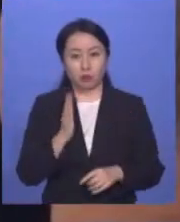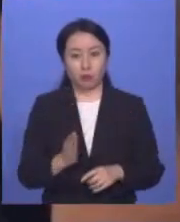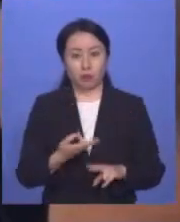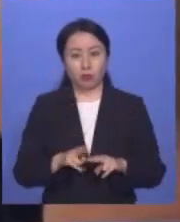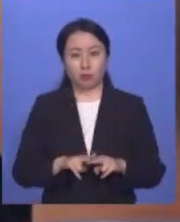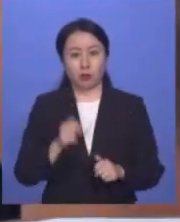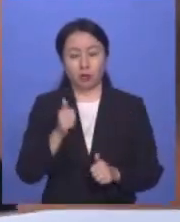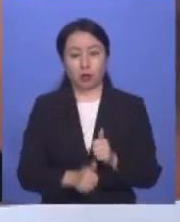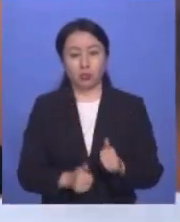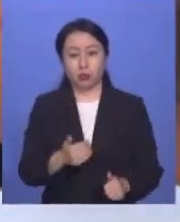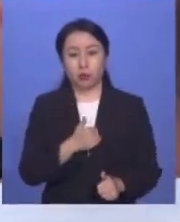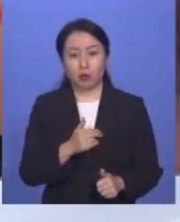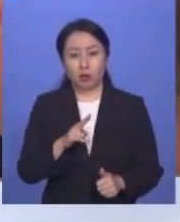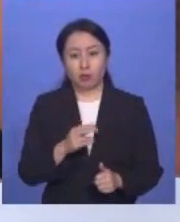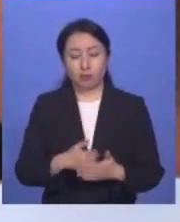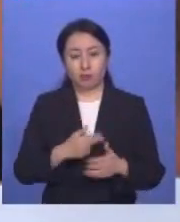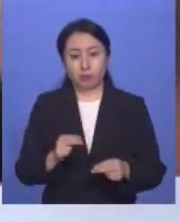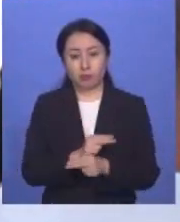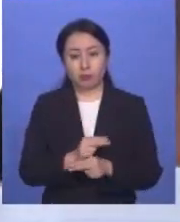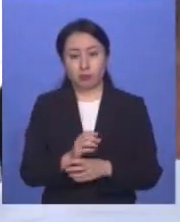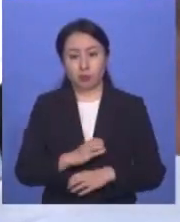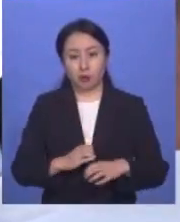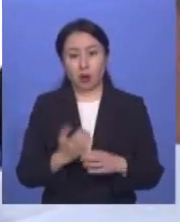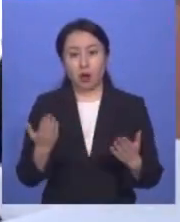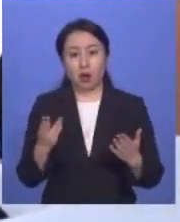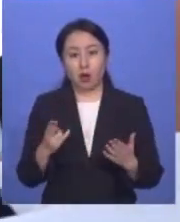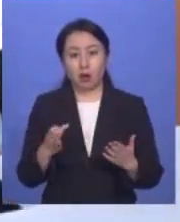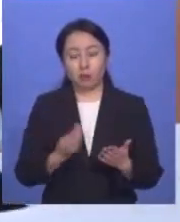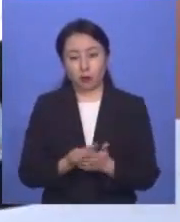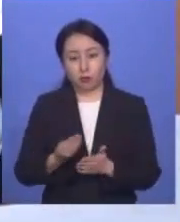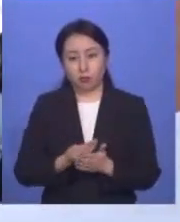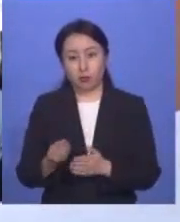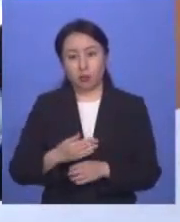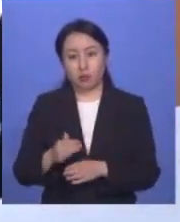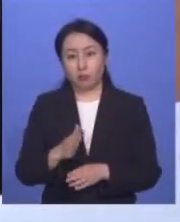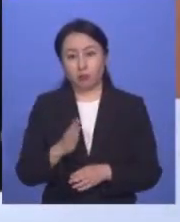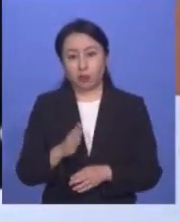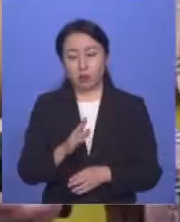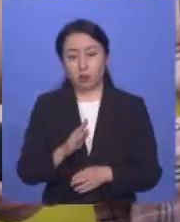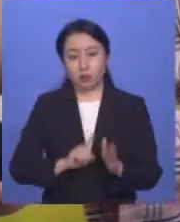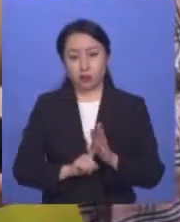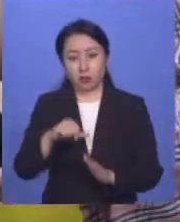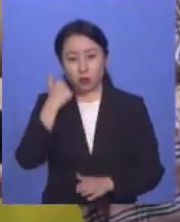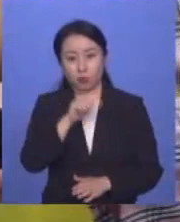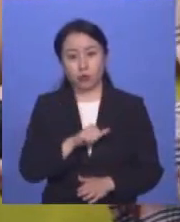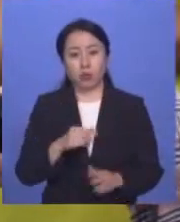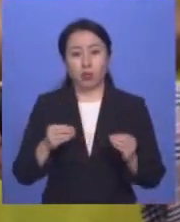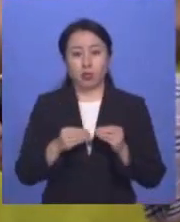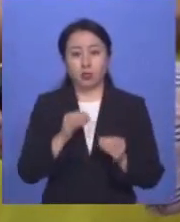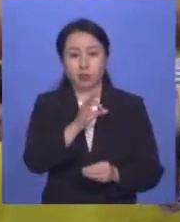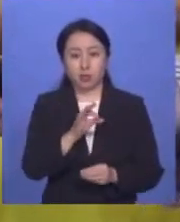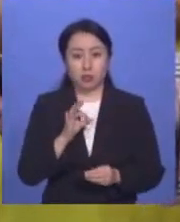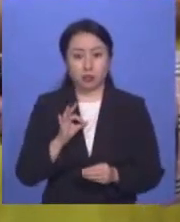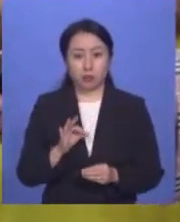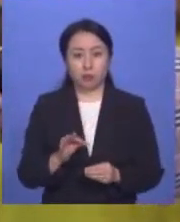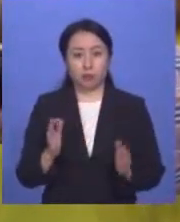Сонда әркім өз шығынын алдын ала есептей алады. Ал қайта қаржыландыру мөлшерлемесі жыл соңына дейін 10% деңгейіне